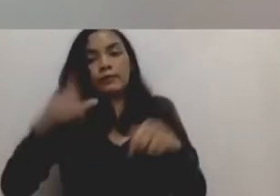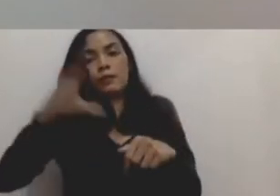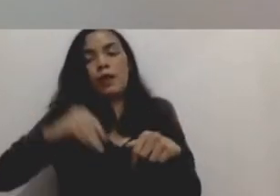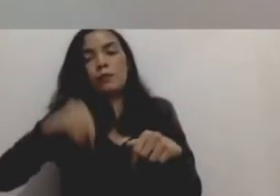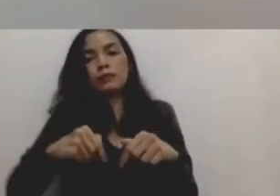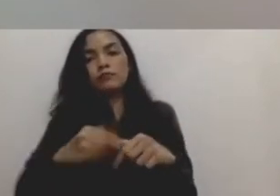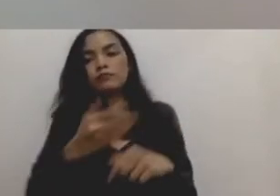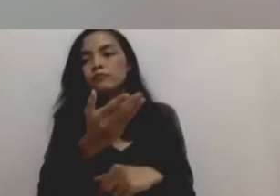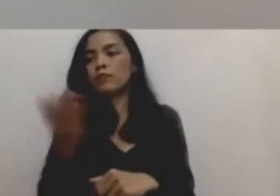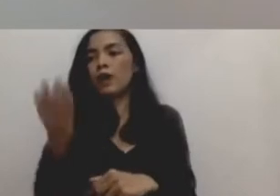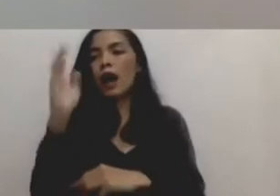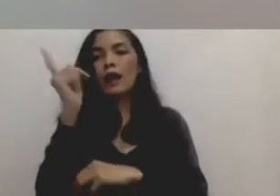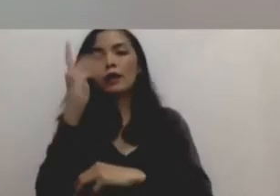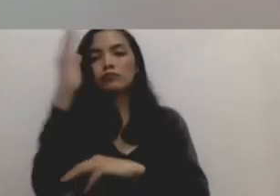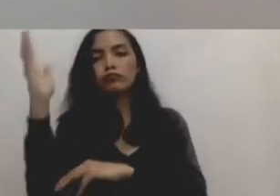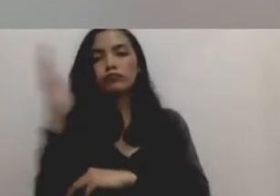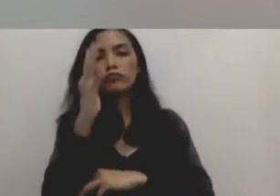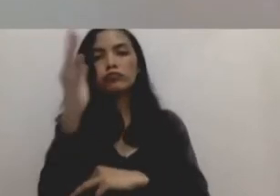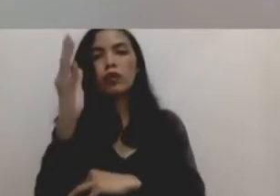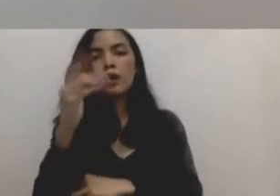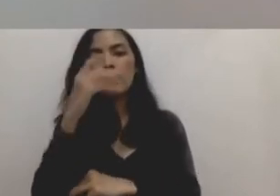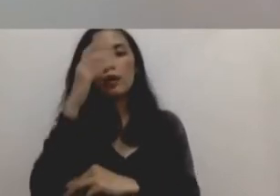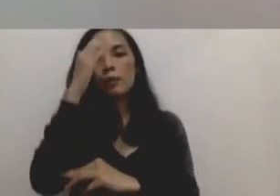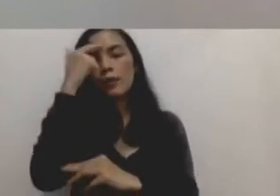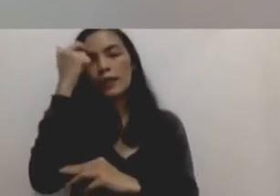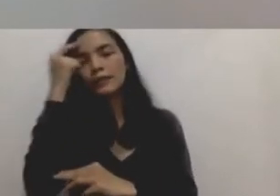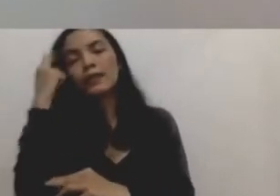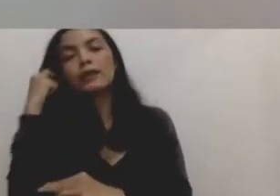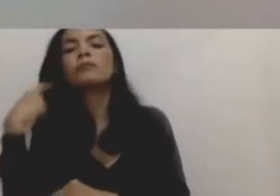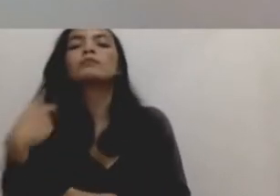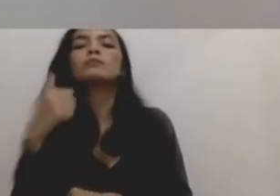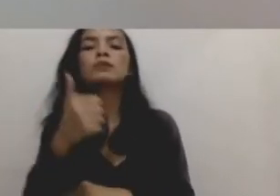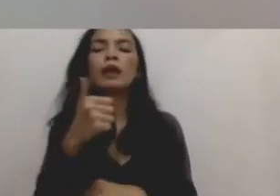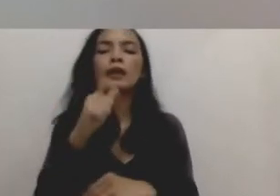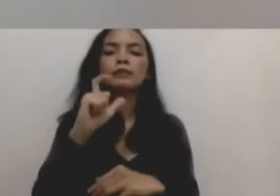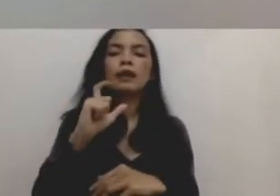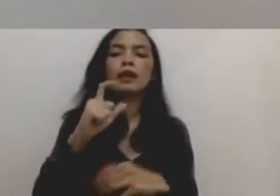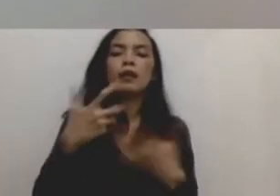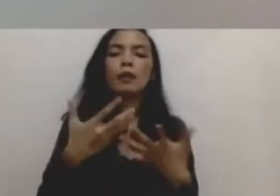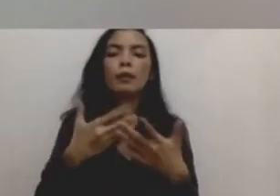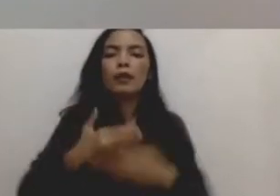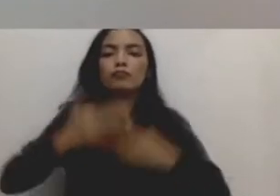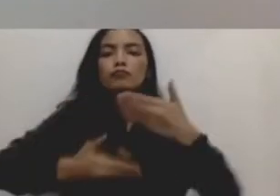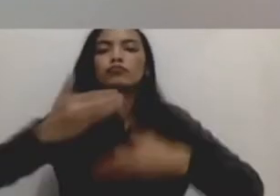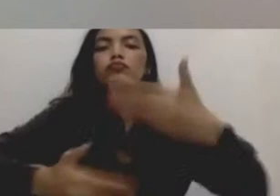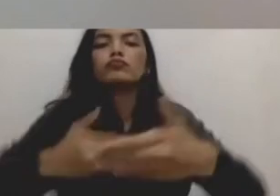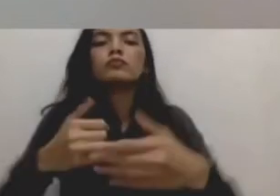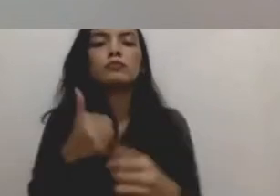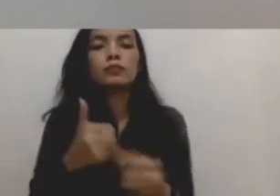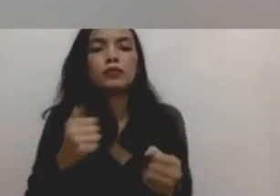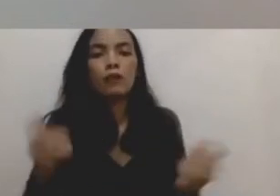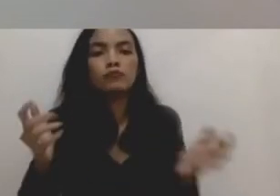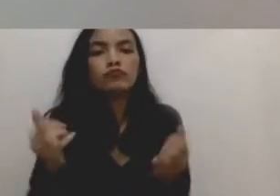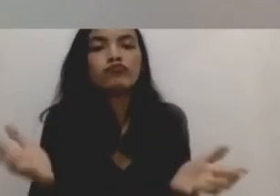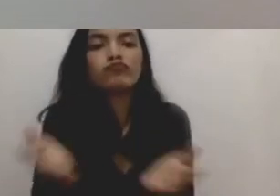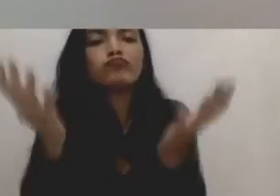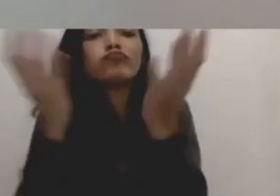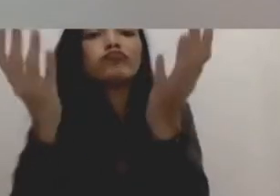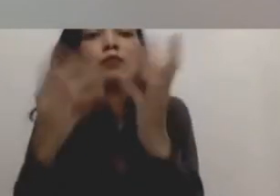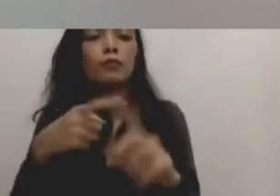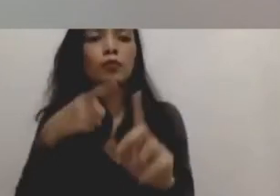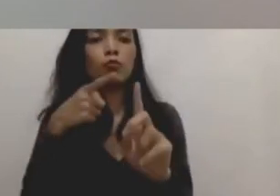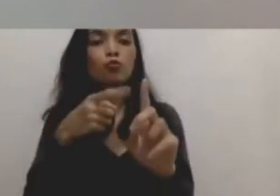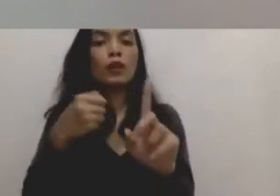pembicara tentang bagaimana merapatkan upaya kita untuk mengakhiri